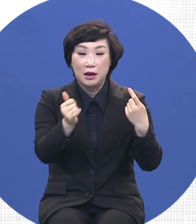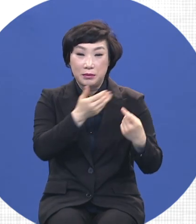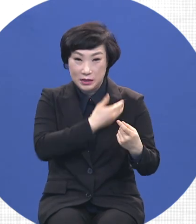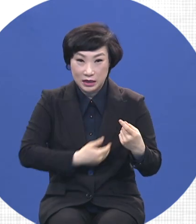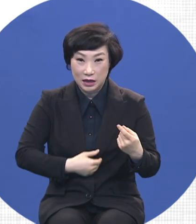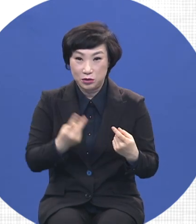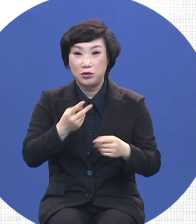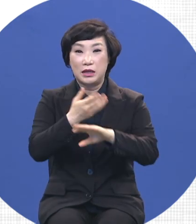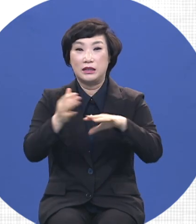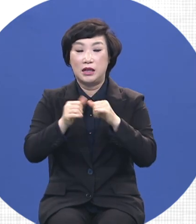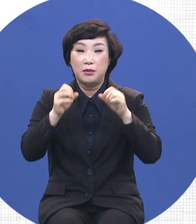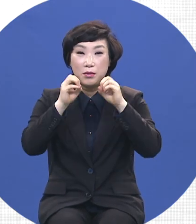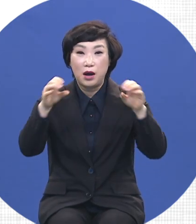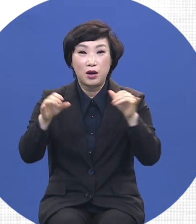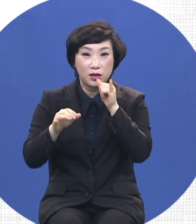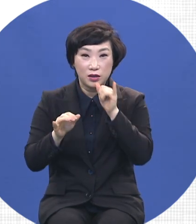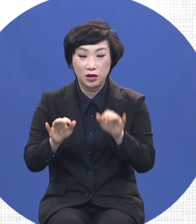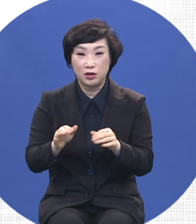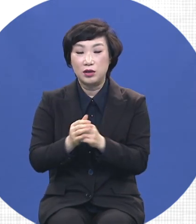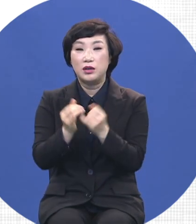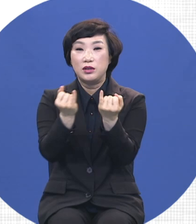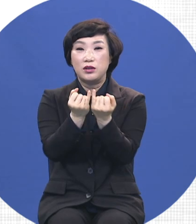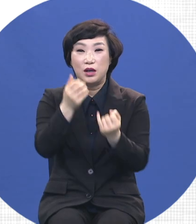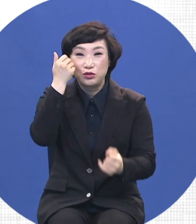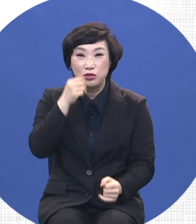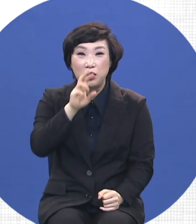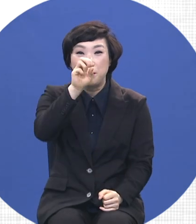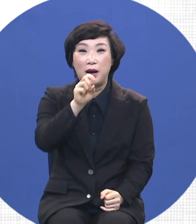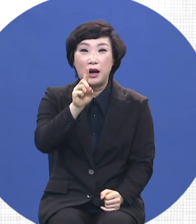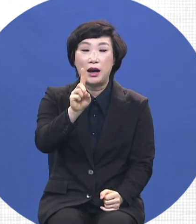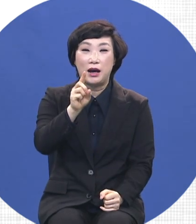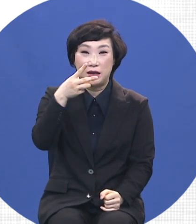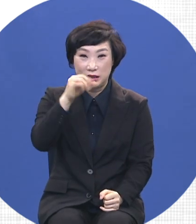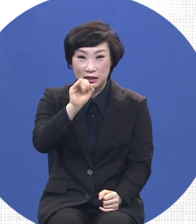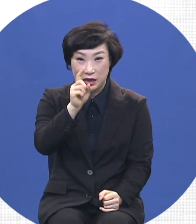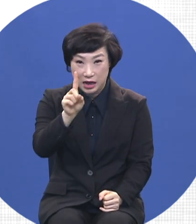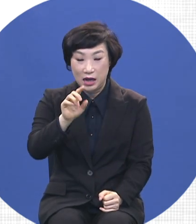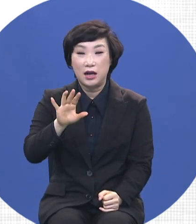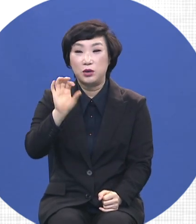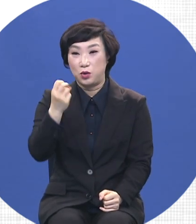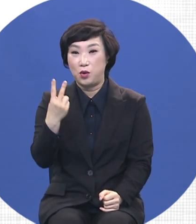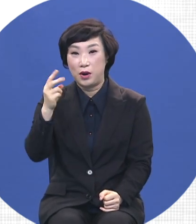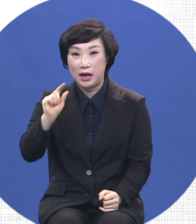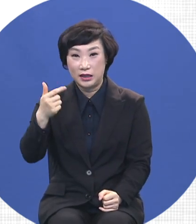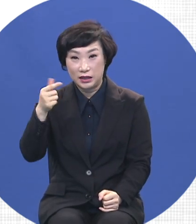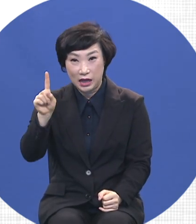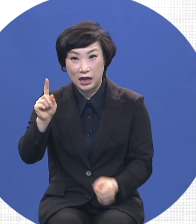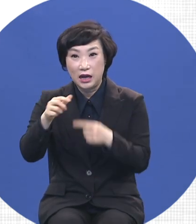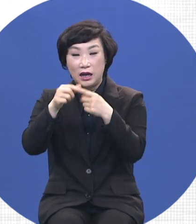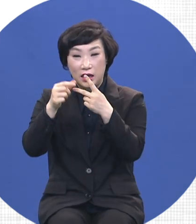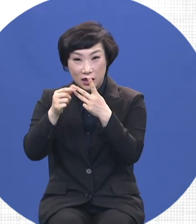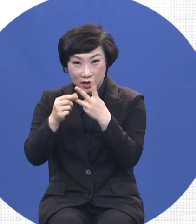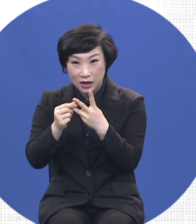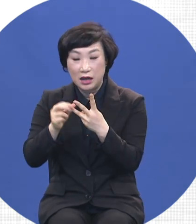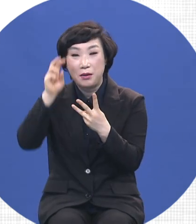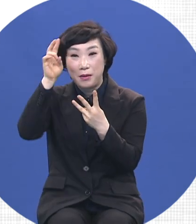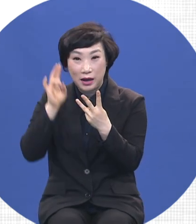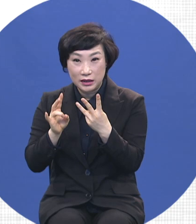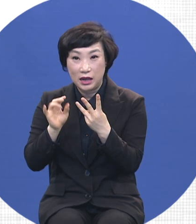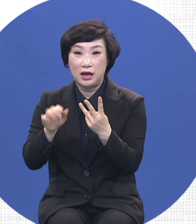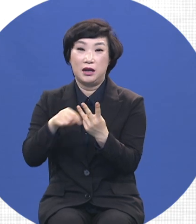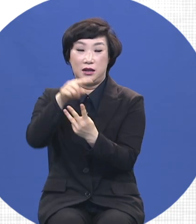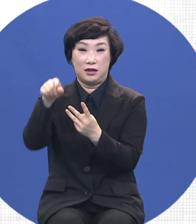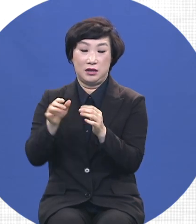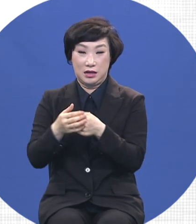모든 다른 이에게 고하니, 이 여자들은 막달라 마리아와 요한나와 야고보의 모친 마리아라. 또